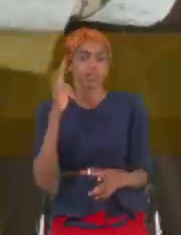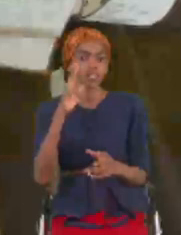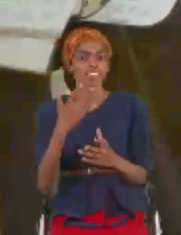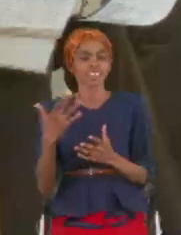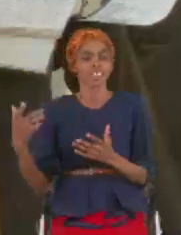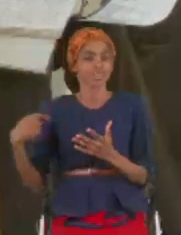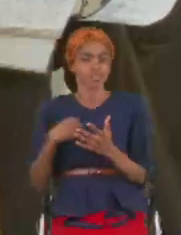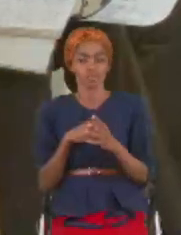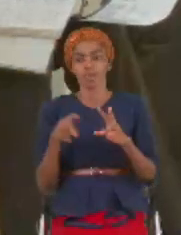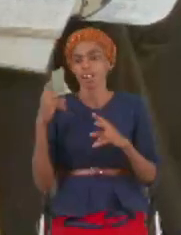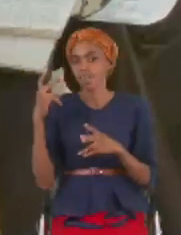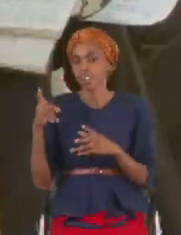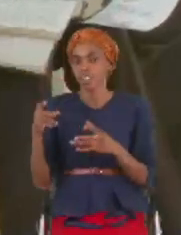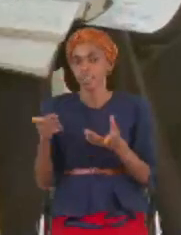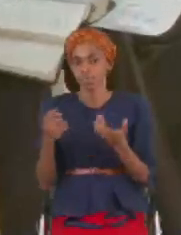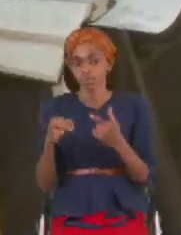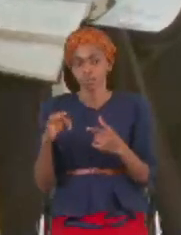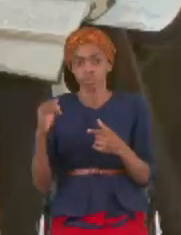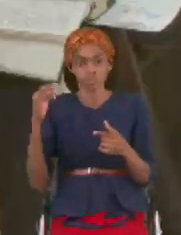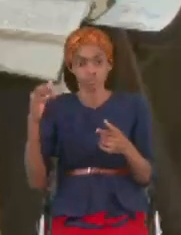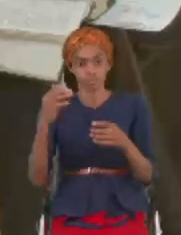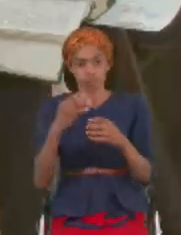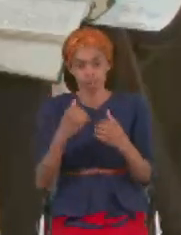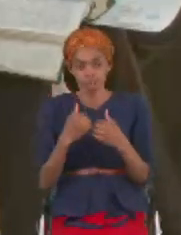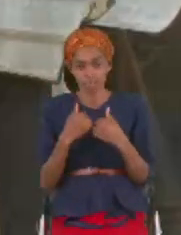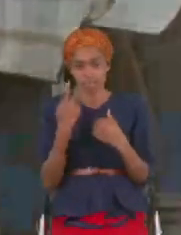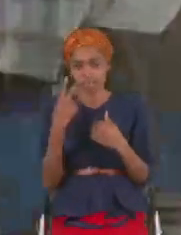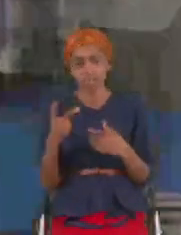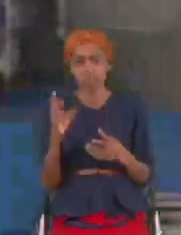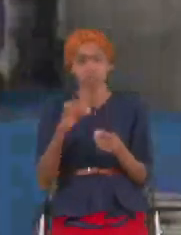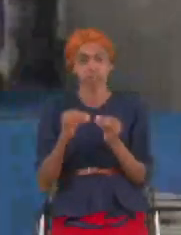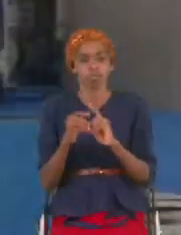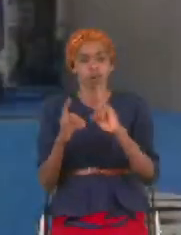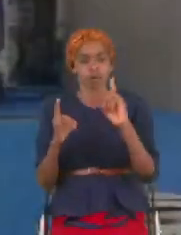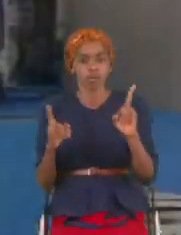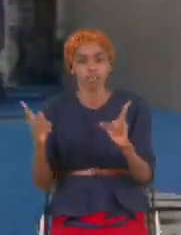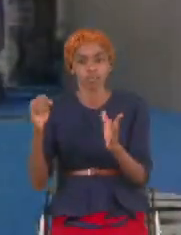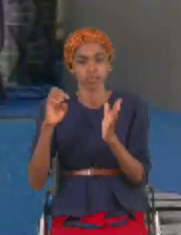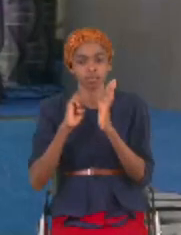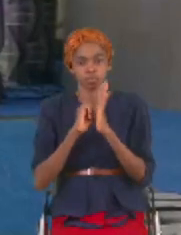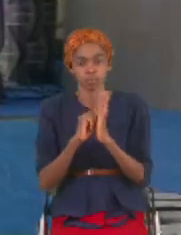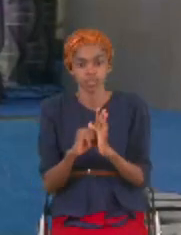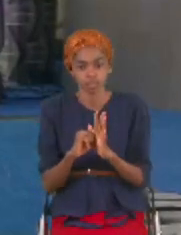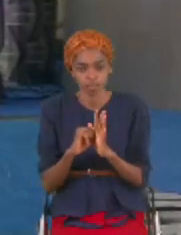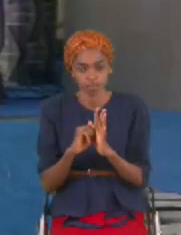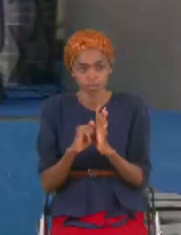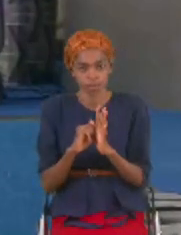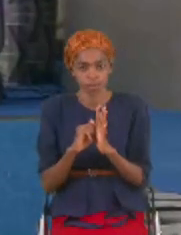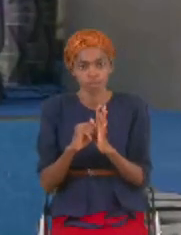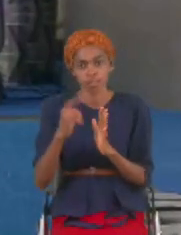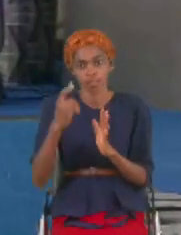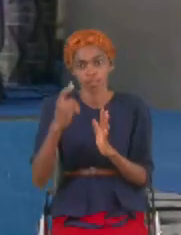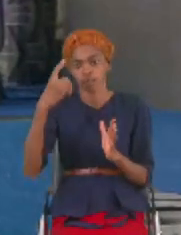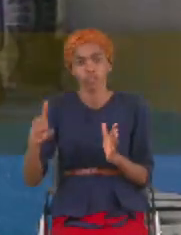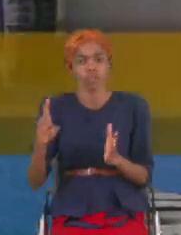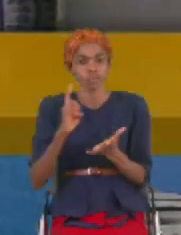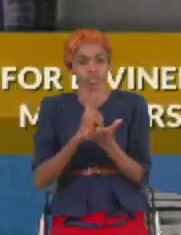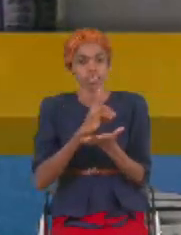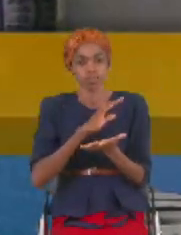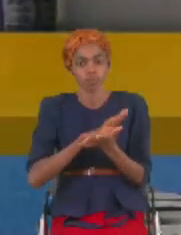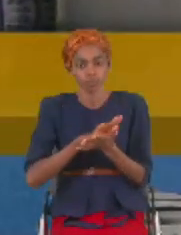points à considérer premièrement les modèles pour les